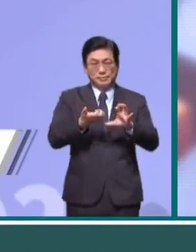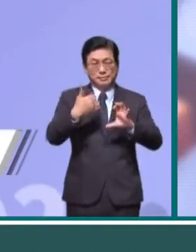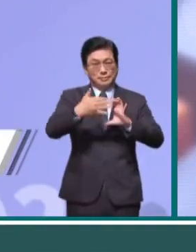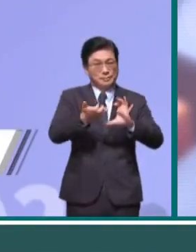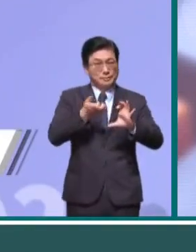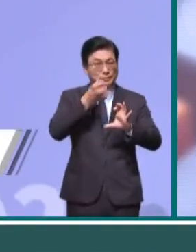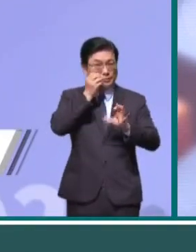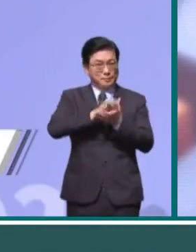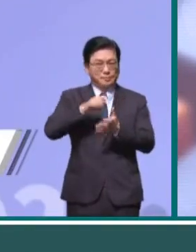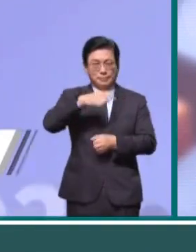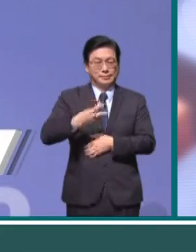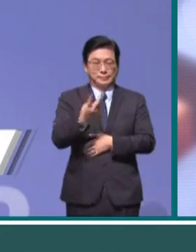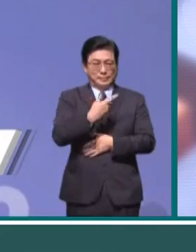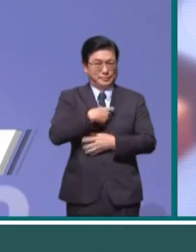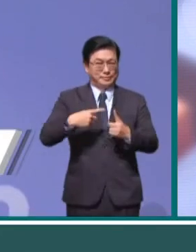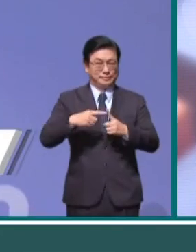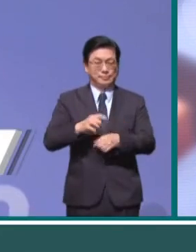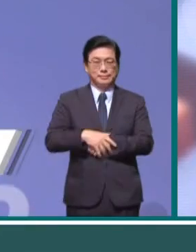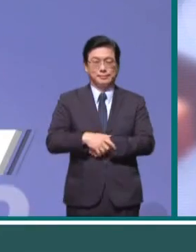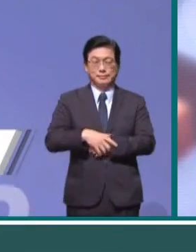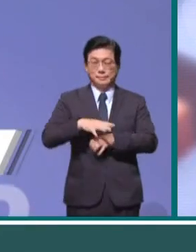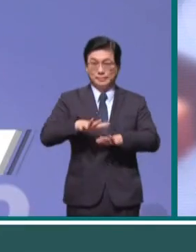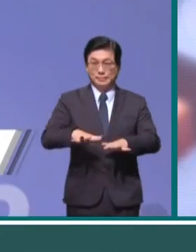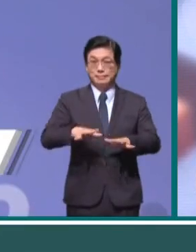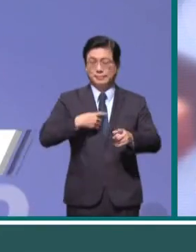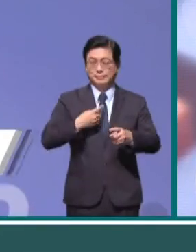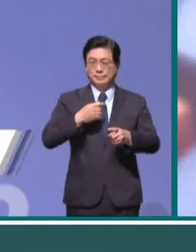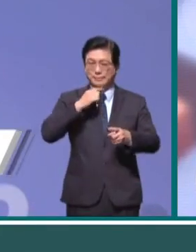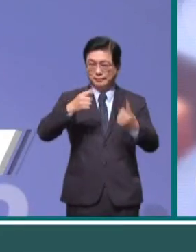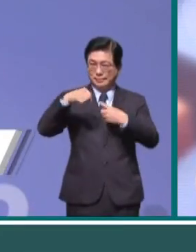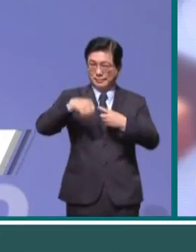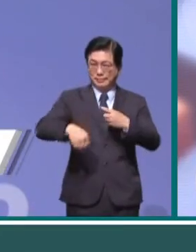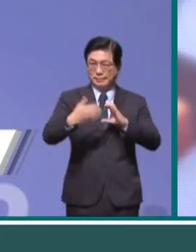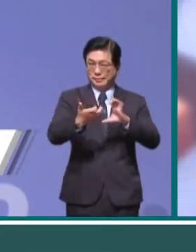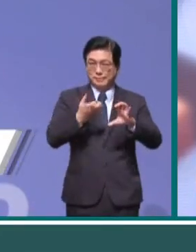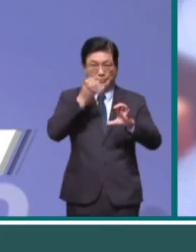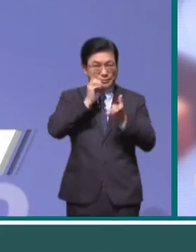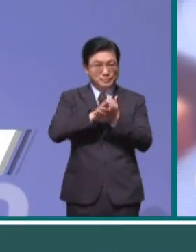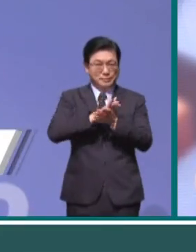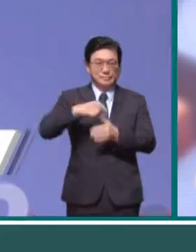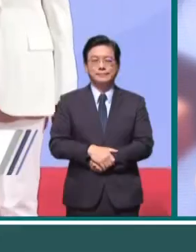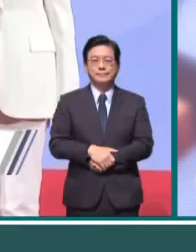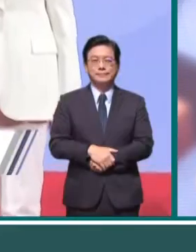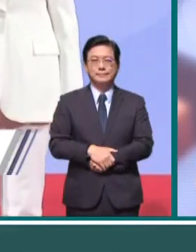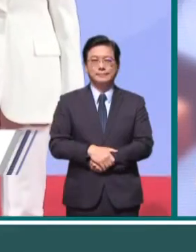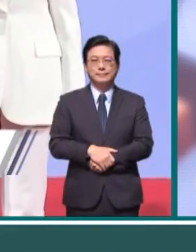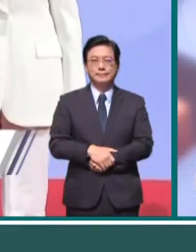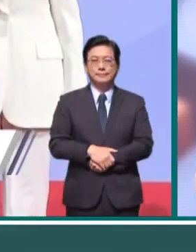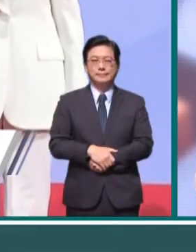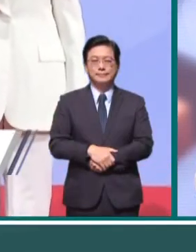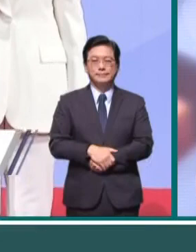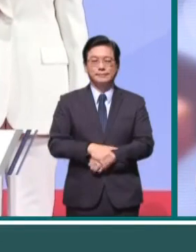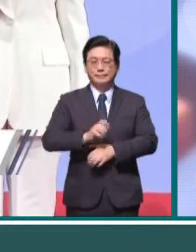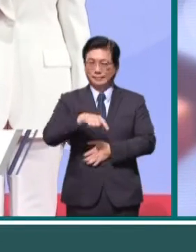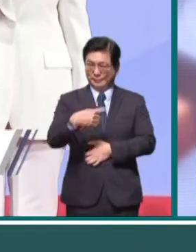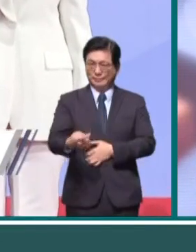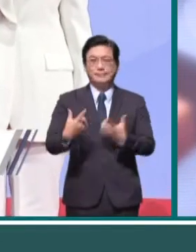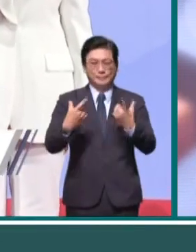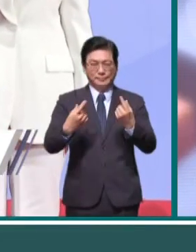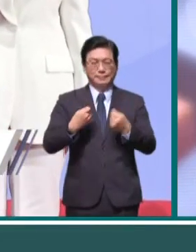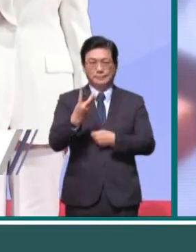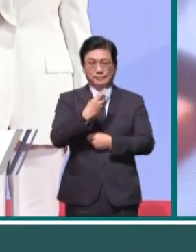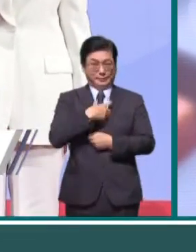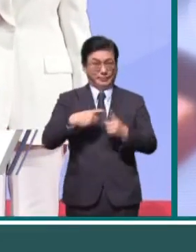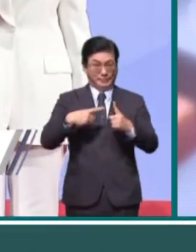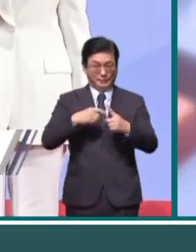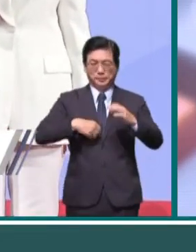些血肉却没有一个比较具体的方向，我觉得那是比较欠缺比较可惜的。黄珊我